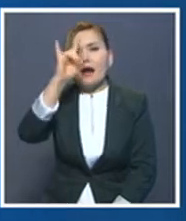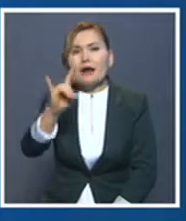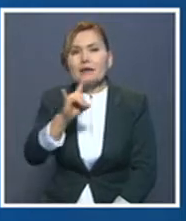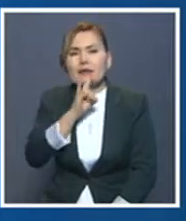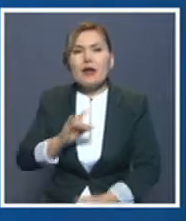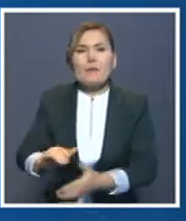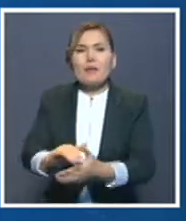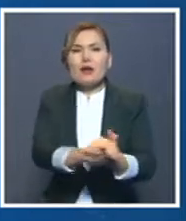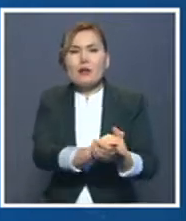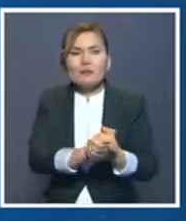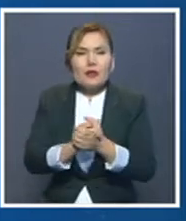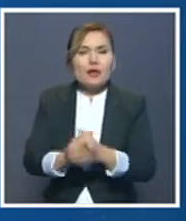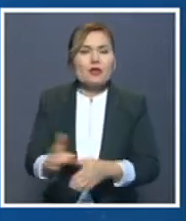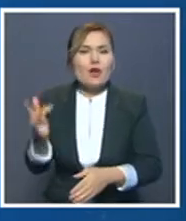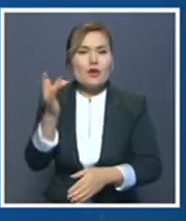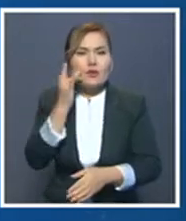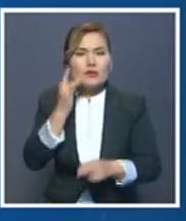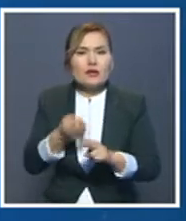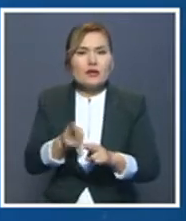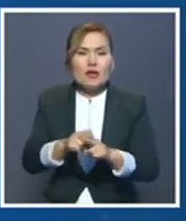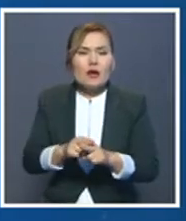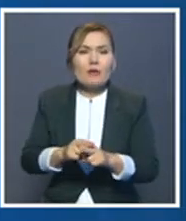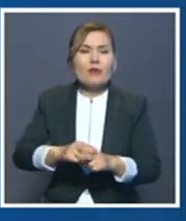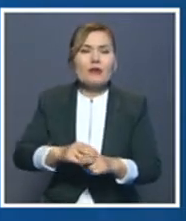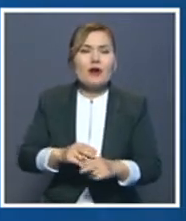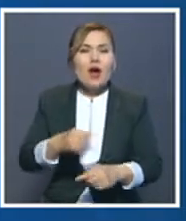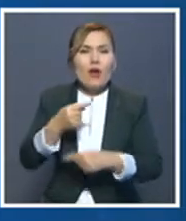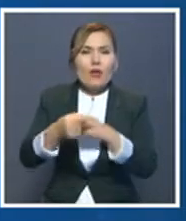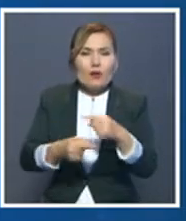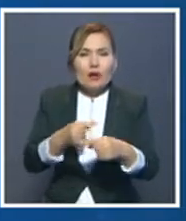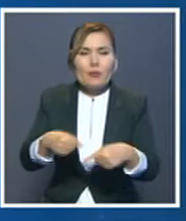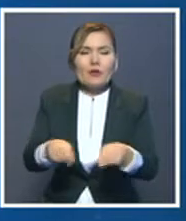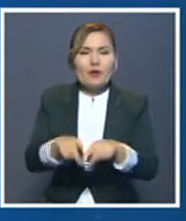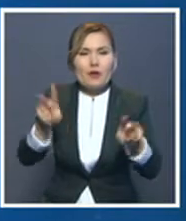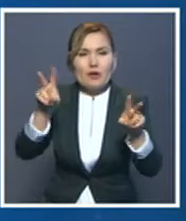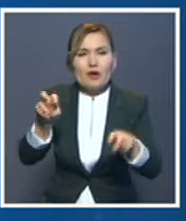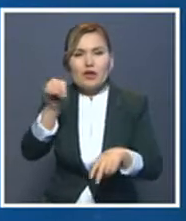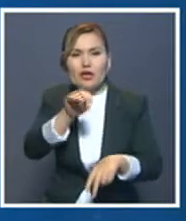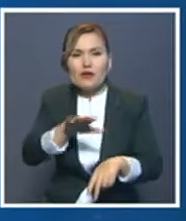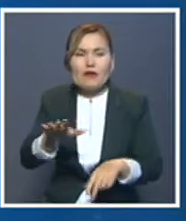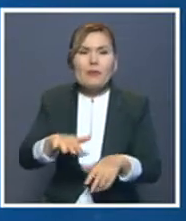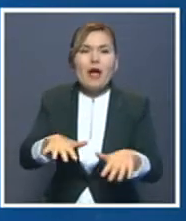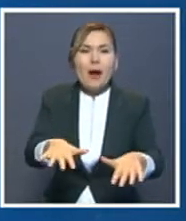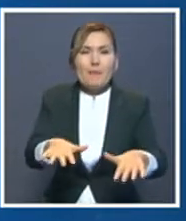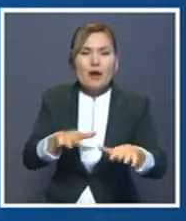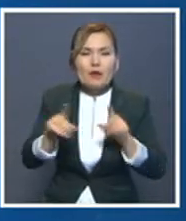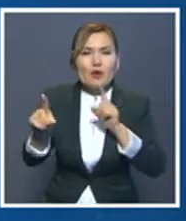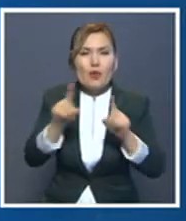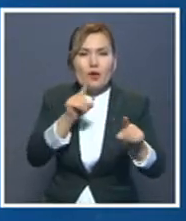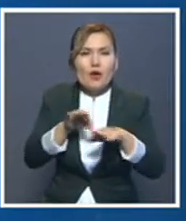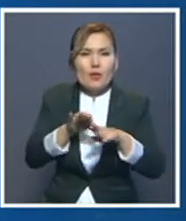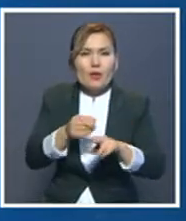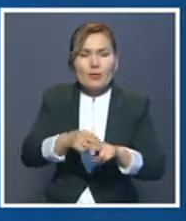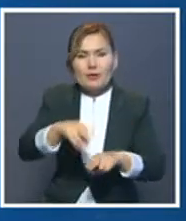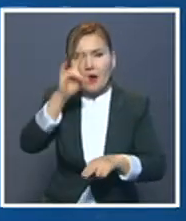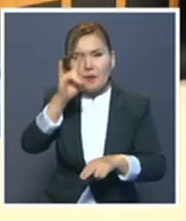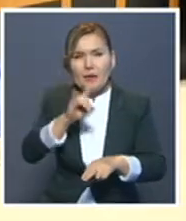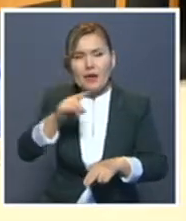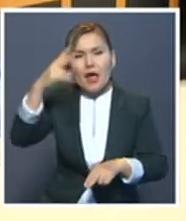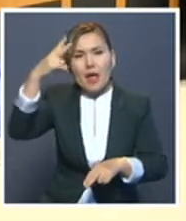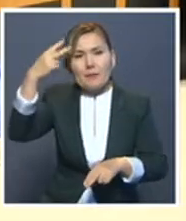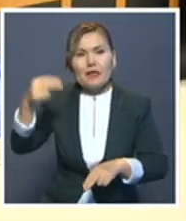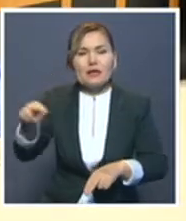Қазақстандағы бейбітшілік пен үйлесімділік моделі және католицизм. Осындай атпен Еуропалық парламентте бас қосу өтті.